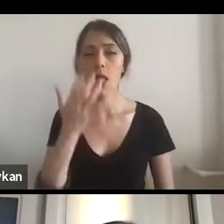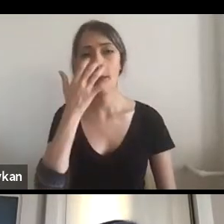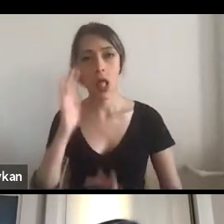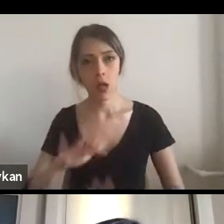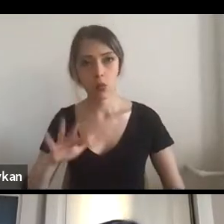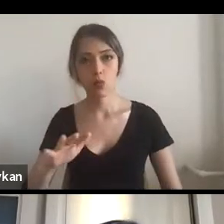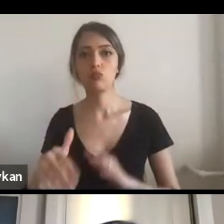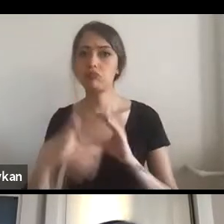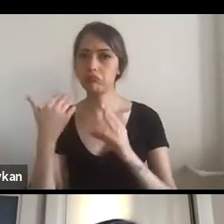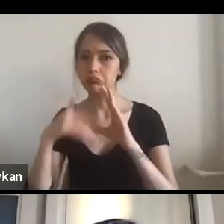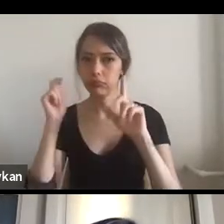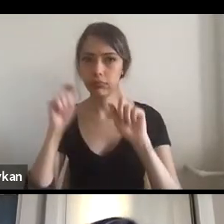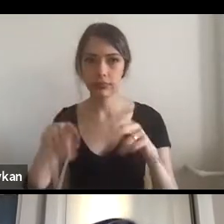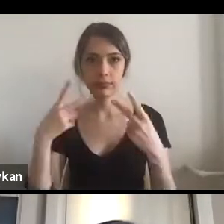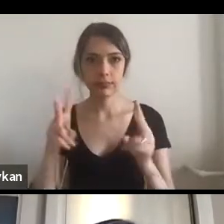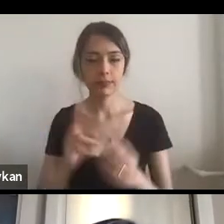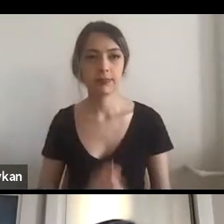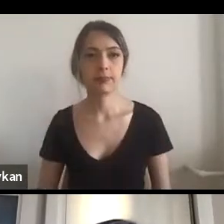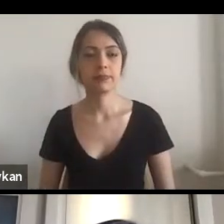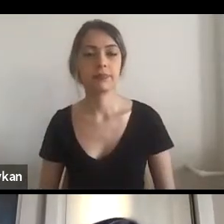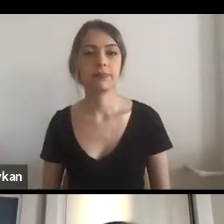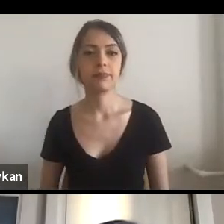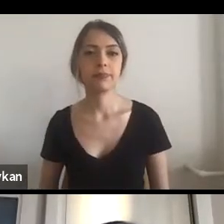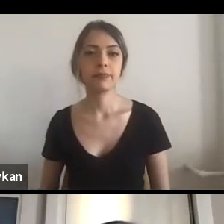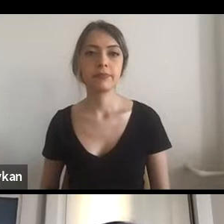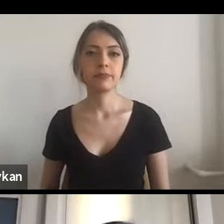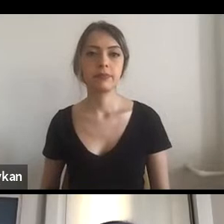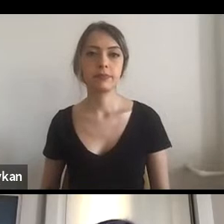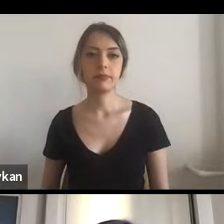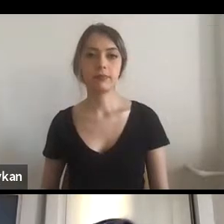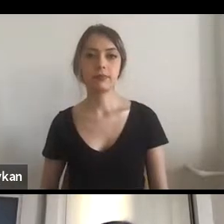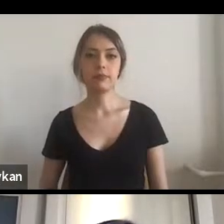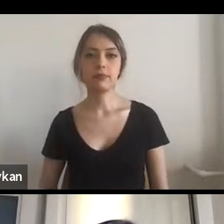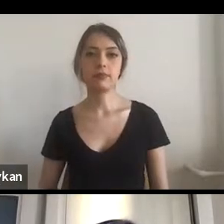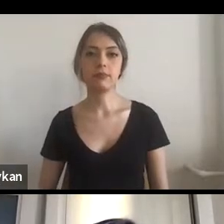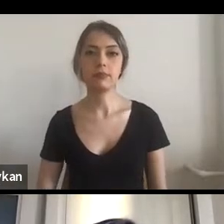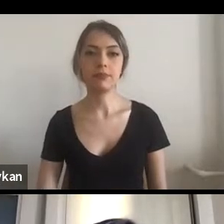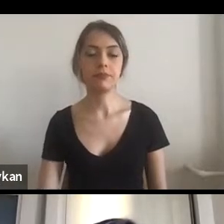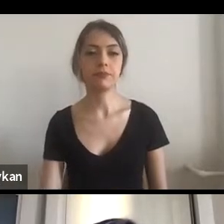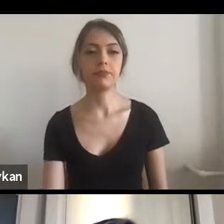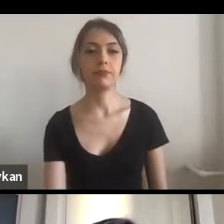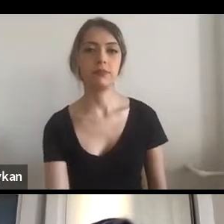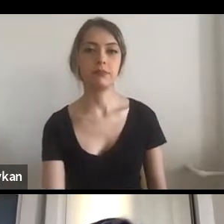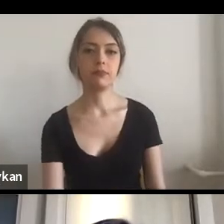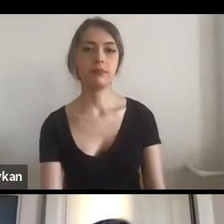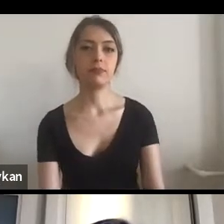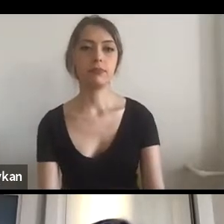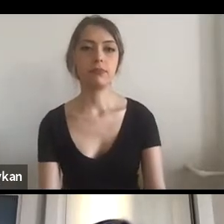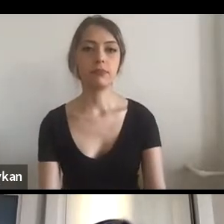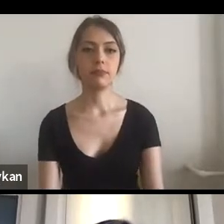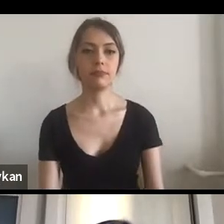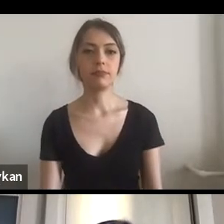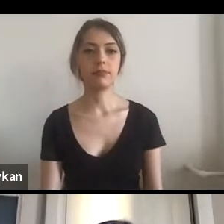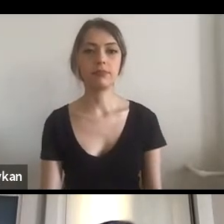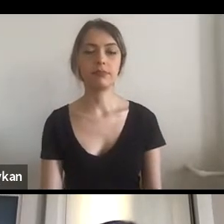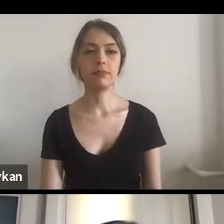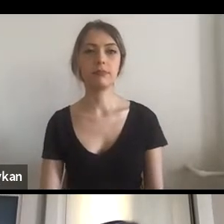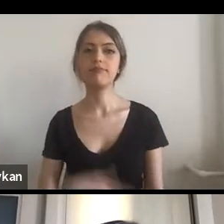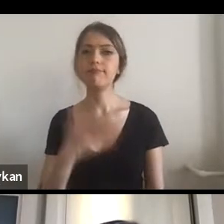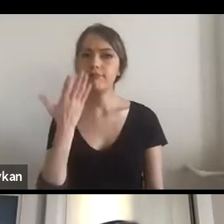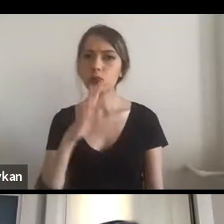bekliyoruz şu anda. Yanıtlayabilmek için. Yoksa kendi aramızda